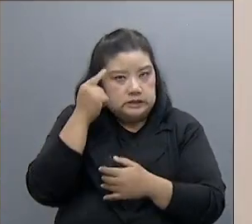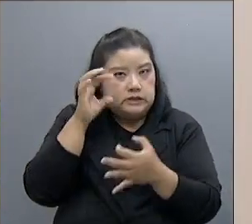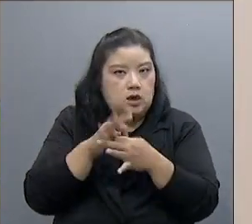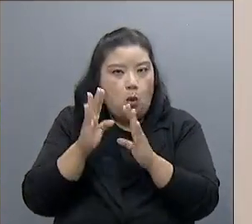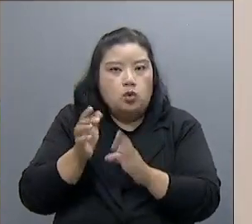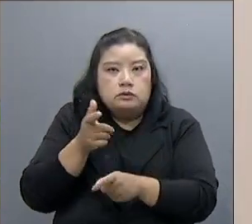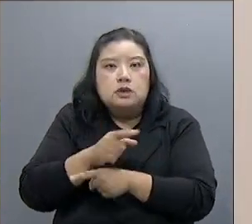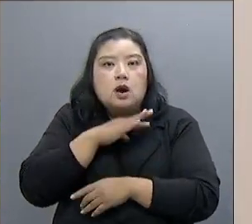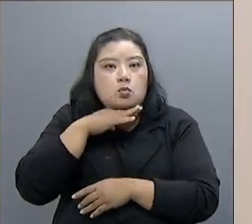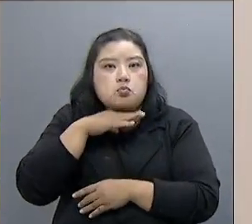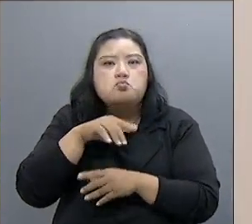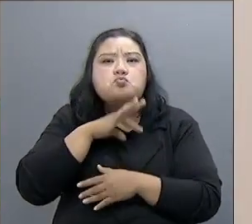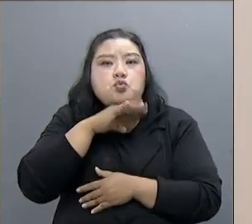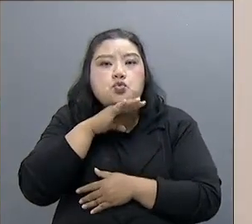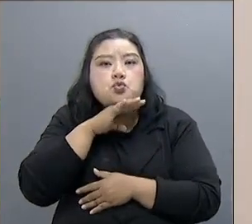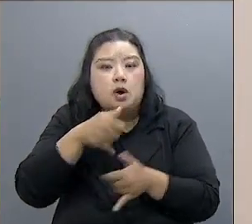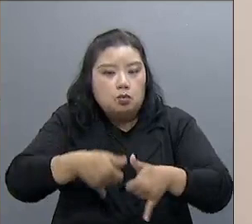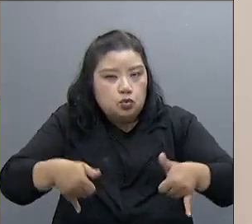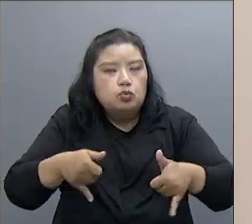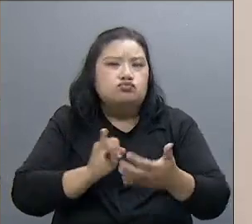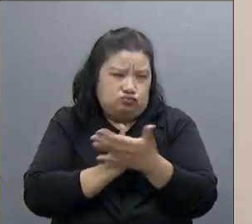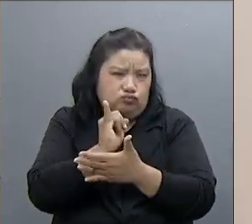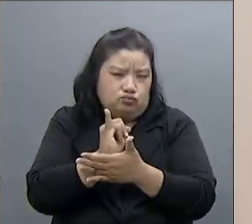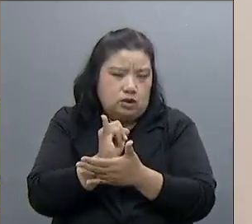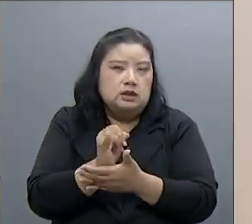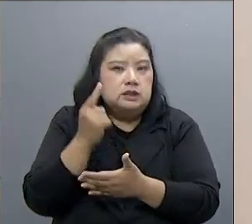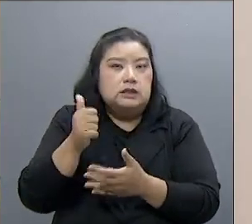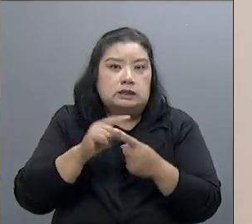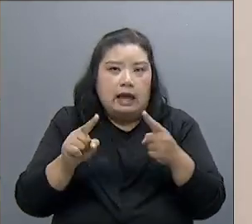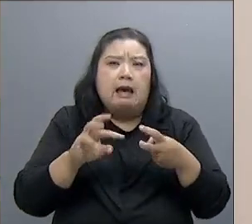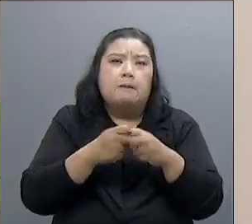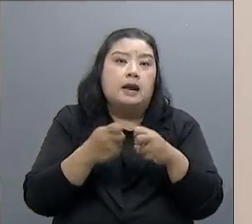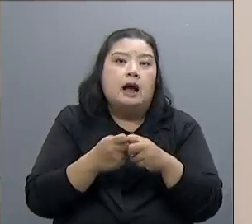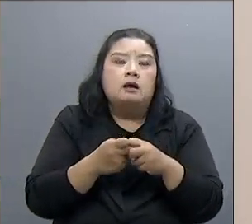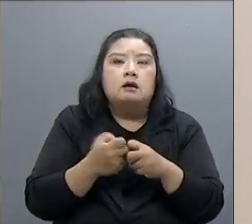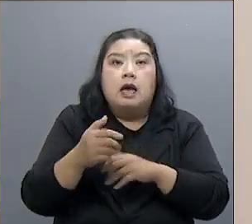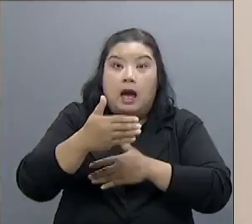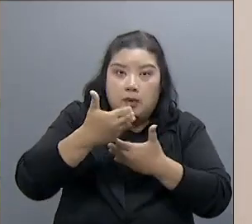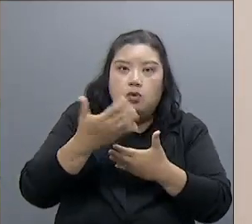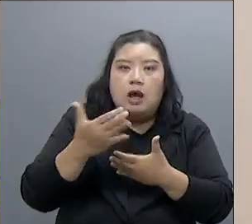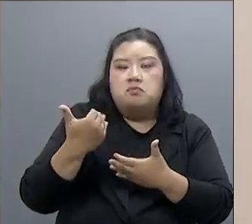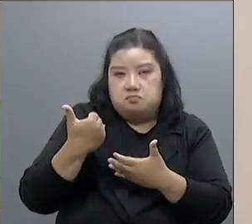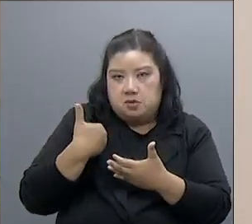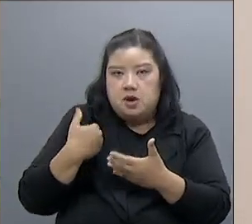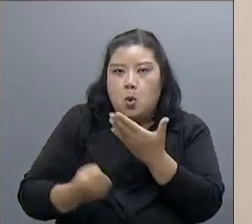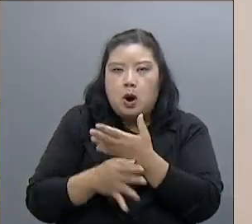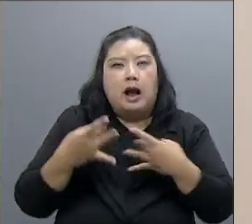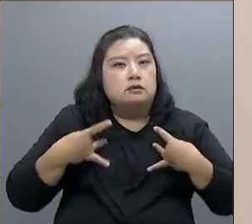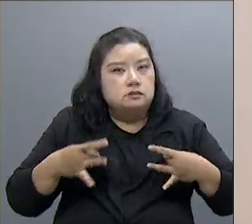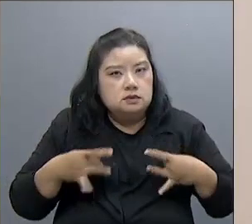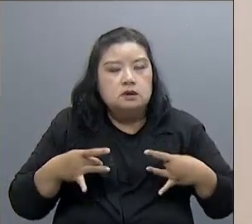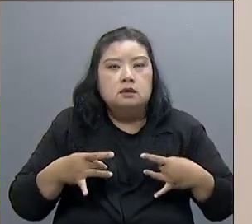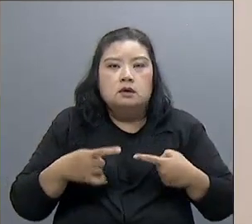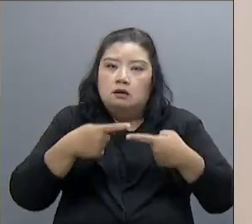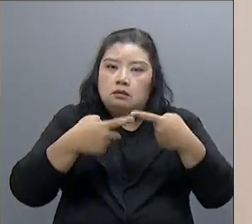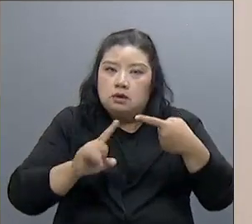เลี้ยงรายย่อยนะครับแต่ปัญหาเหล่านี้ซึ่งไม่ได้มีแค่ปัญหาเดียวนะครับพวกเขายังต้องเผชิญกับปัจจัยเสี่ยงอีกหลายด้านนะครับไม่ว่าจะ